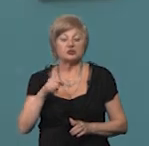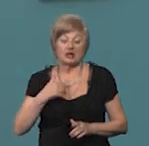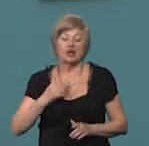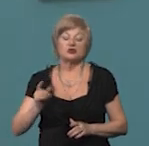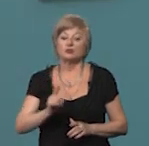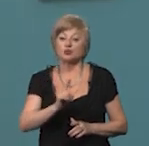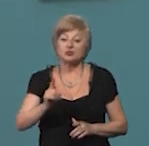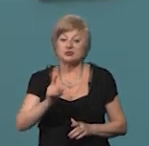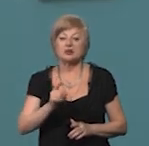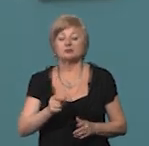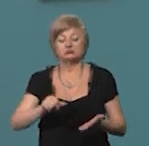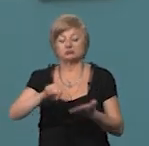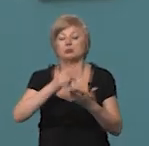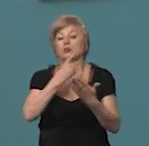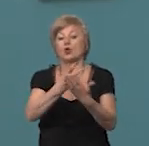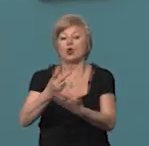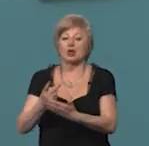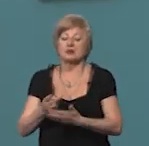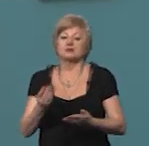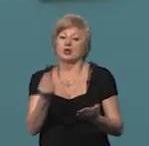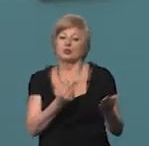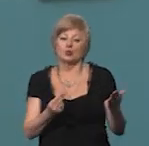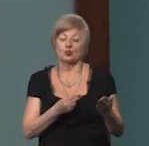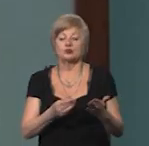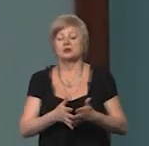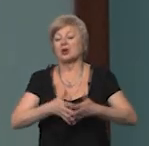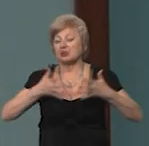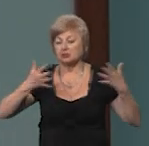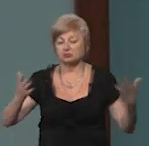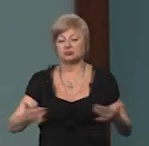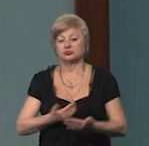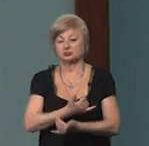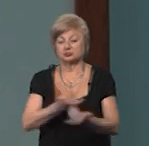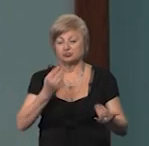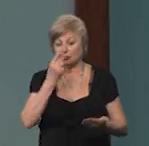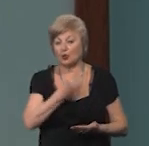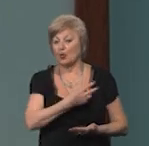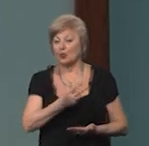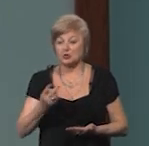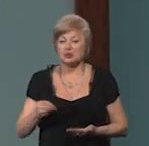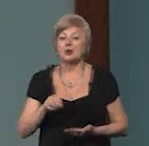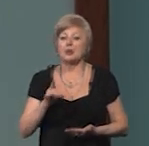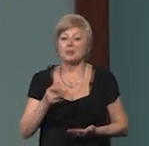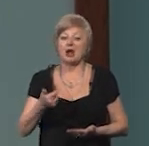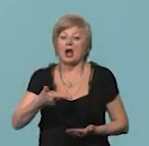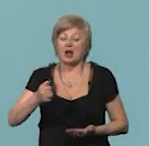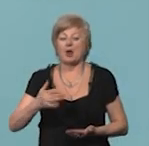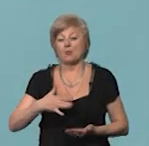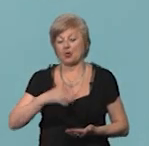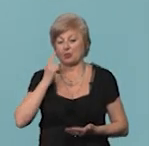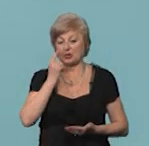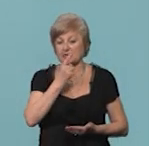нашого міста він представив свої роботи для широкого загалу, об'єднані в експозиції «Прага моїми очима».